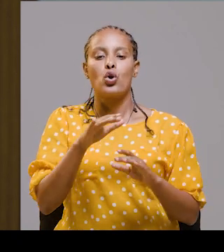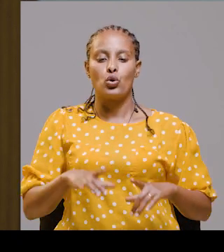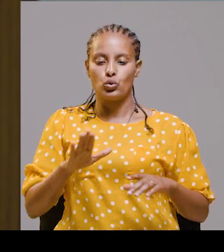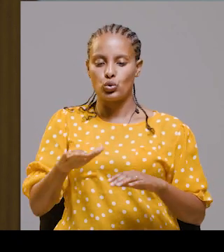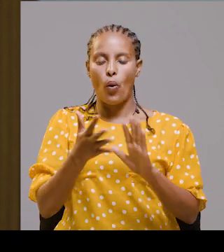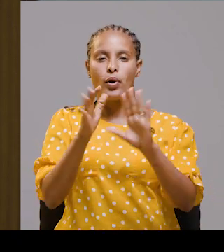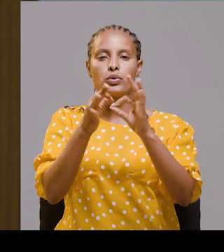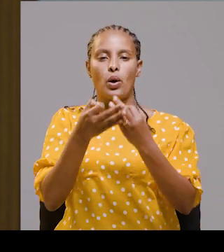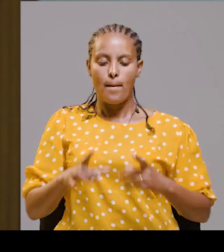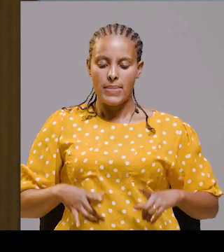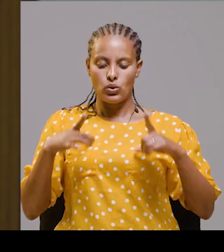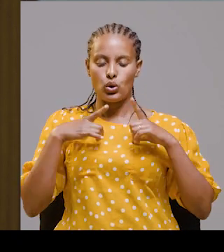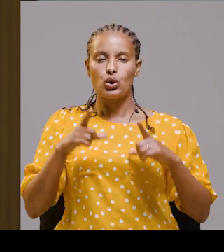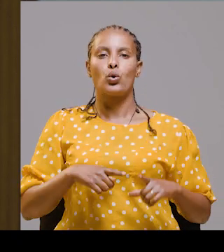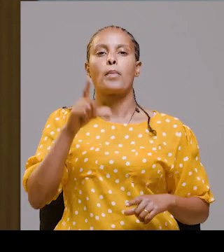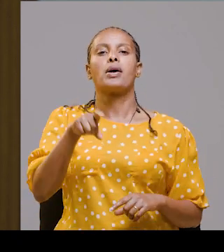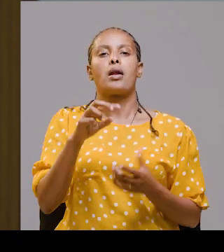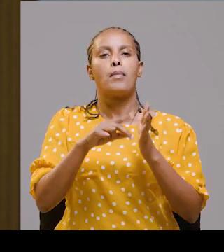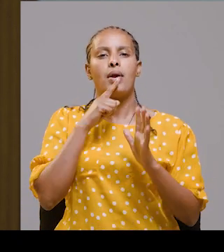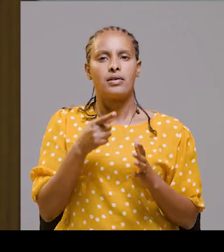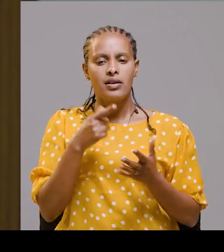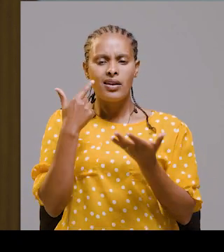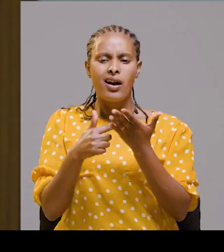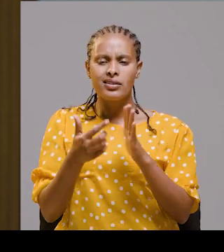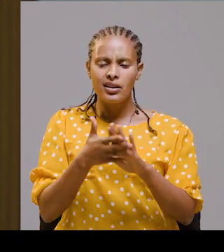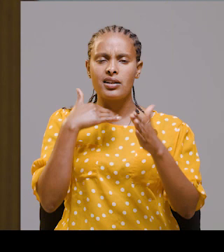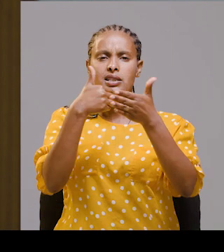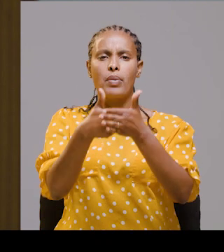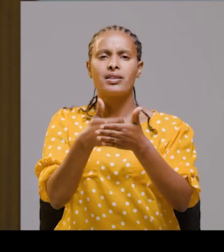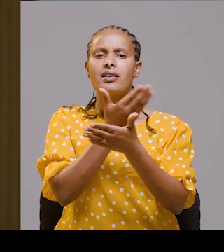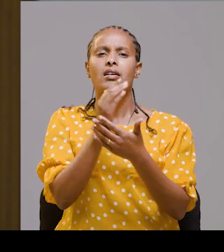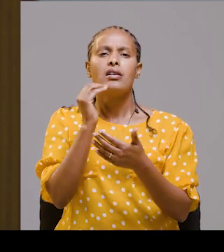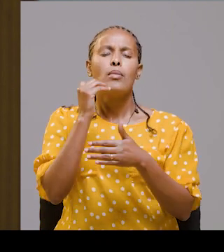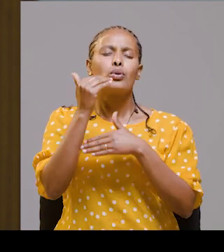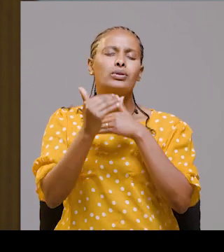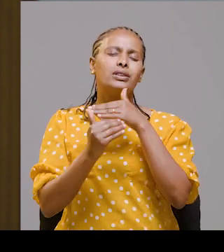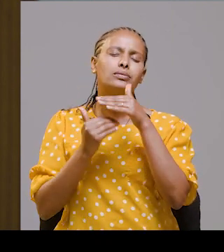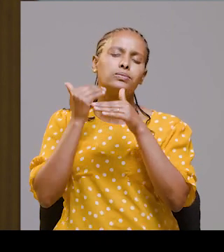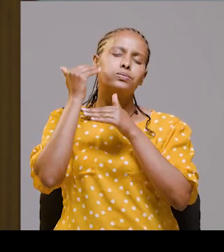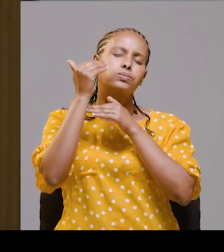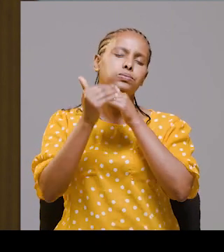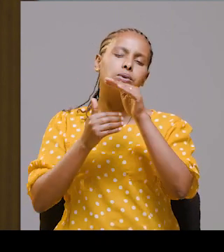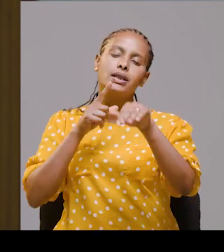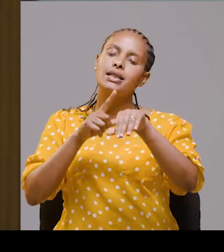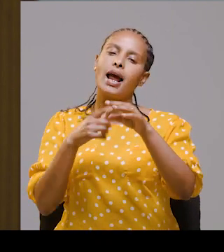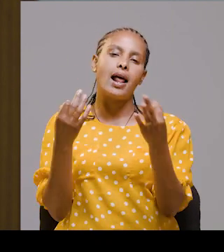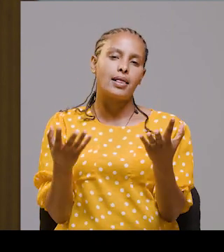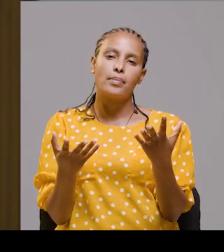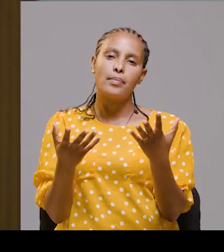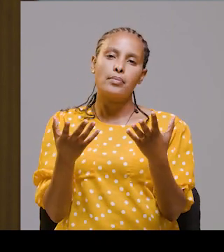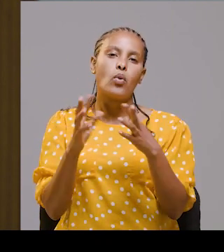ወይ ለቤተሰቧ መኖር ይኖርባታል ማለት ነው። ያንን የደረሰባትን ነገር ፕሮሰስ ለማድረግ ጊዜ የማይኖራትም